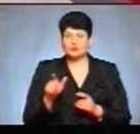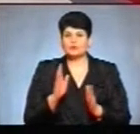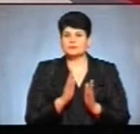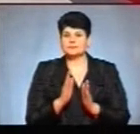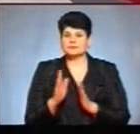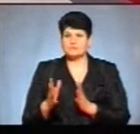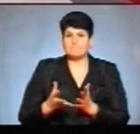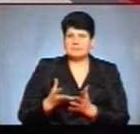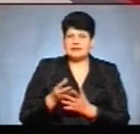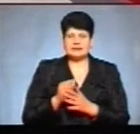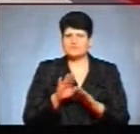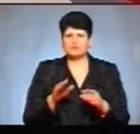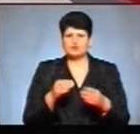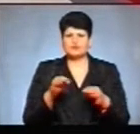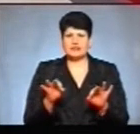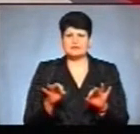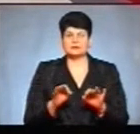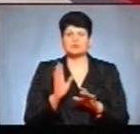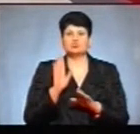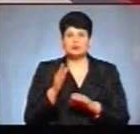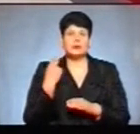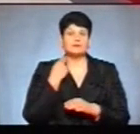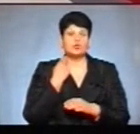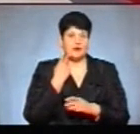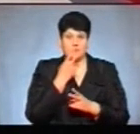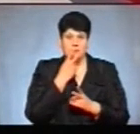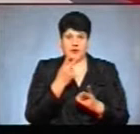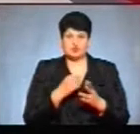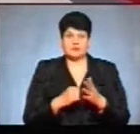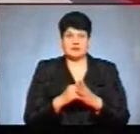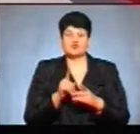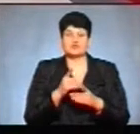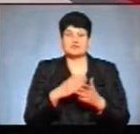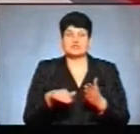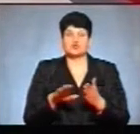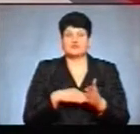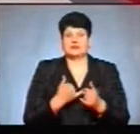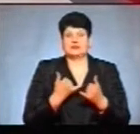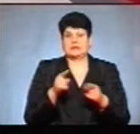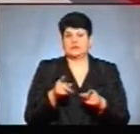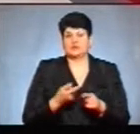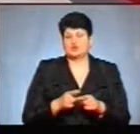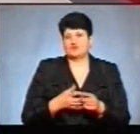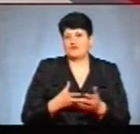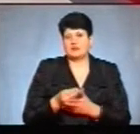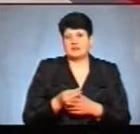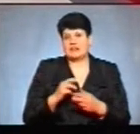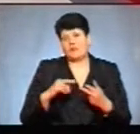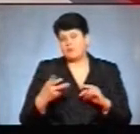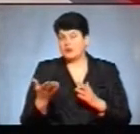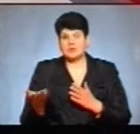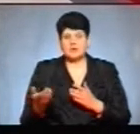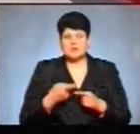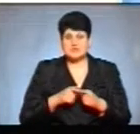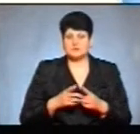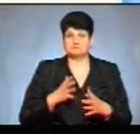якщо вони будуть допускати заборгованості, я не бачу підстав, чому ми повинні скасувати для них таку виплату. Навпаки, це буде